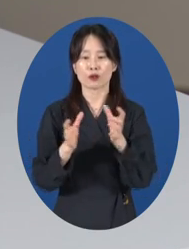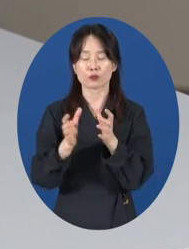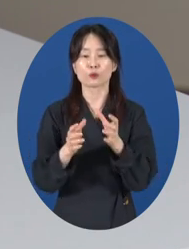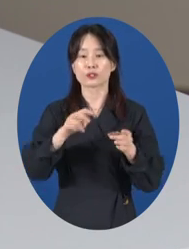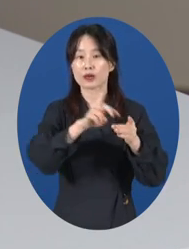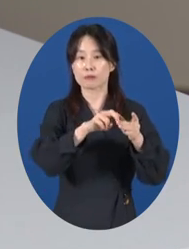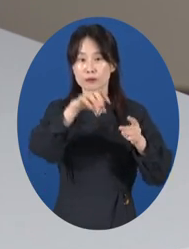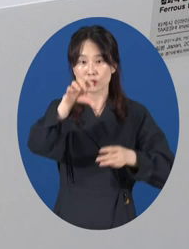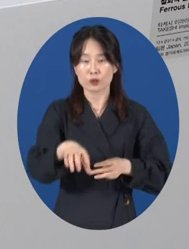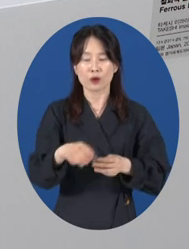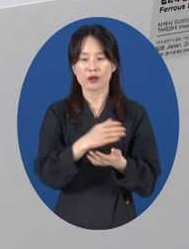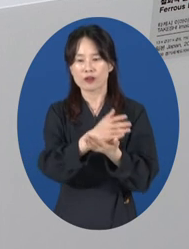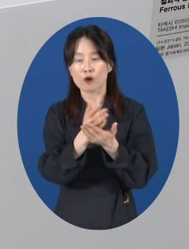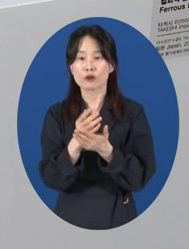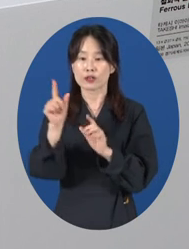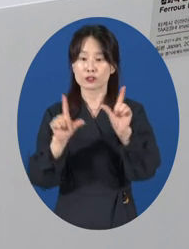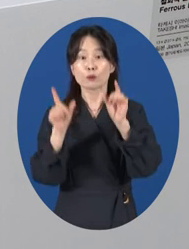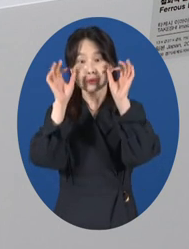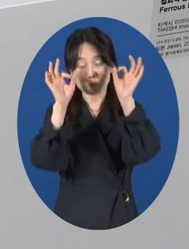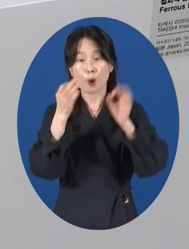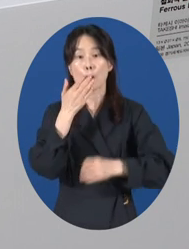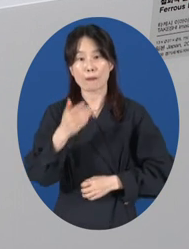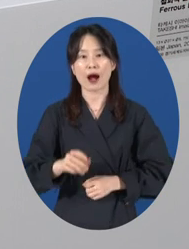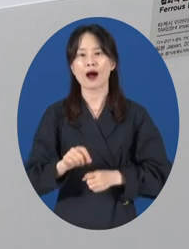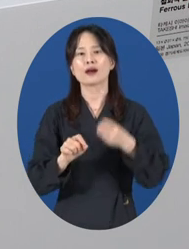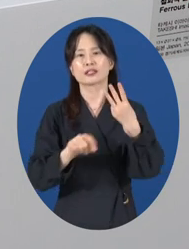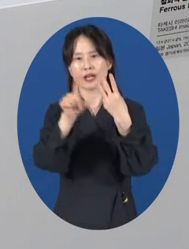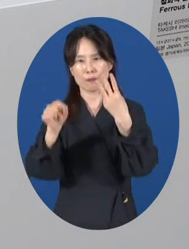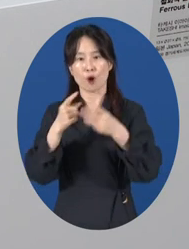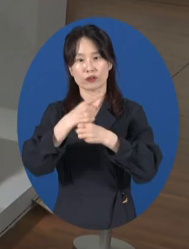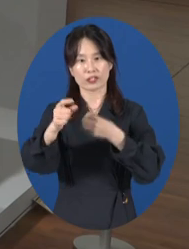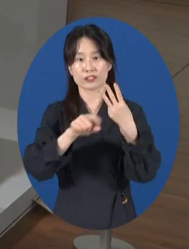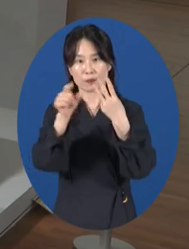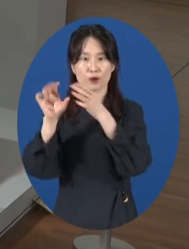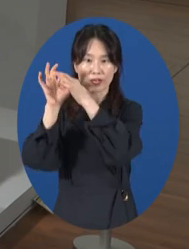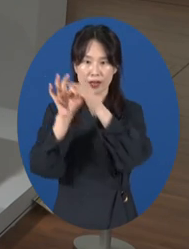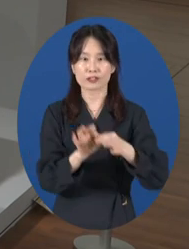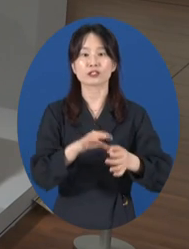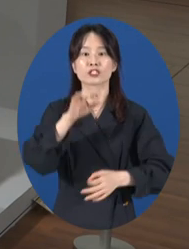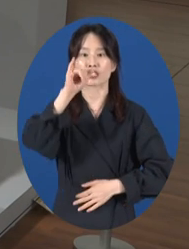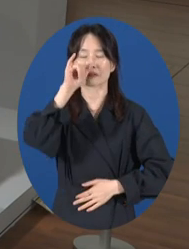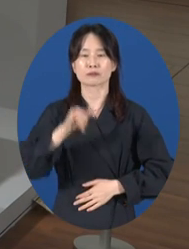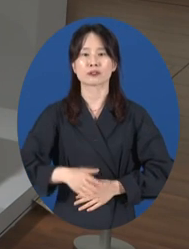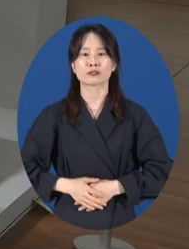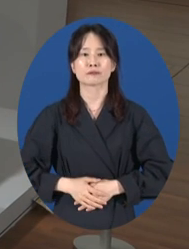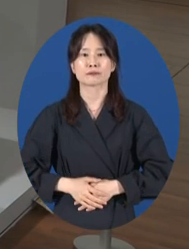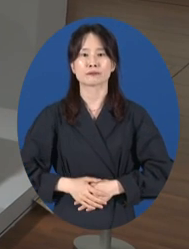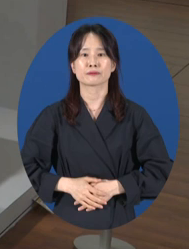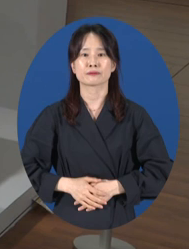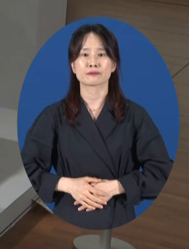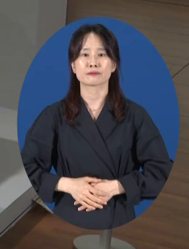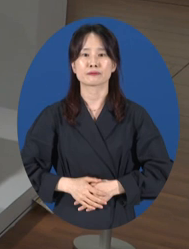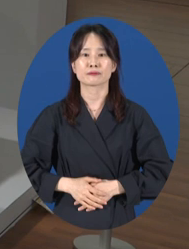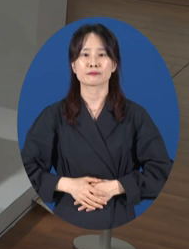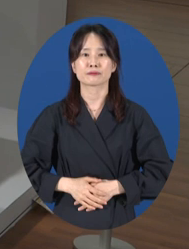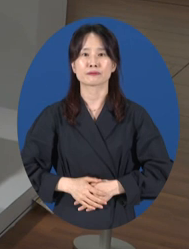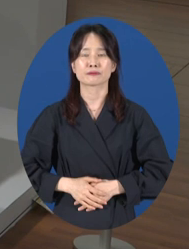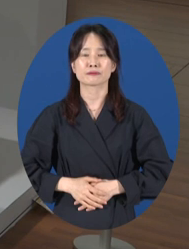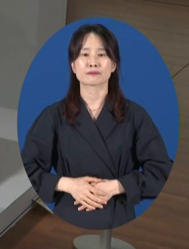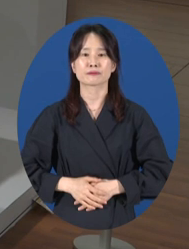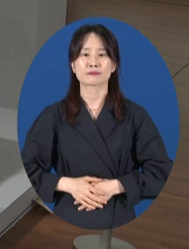다양한 소장품들 둘을 감상할 수 있는 이번 전시는 내년 3월까지 이어집니다. 경기 CCTV 최창순입니다.